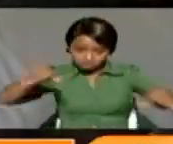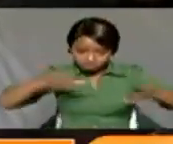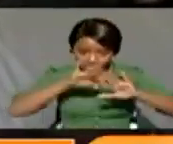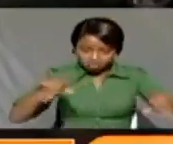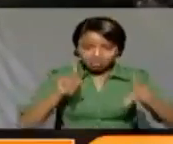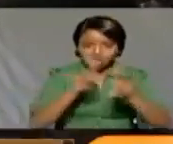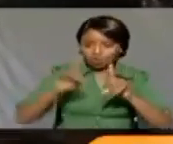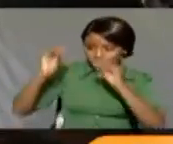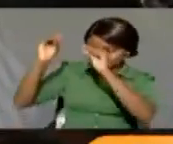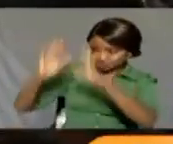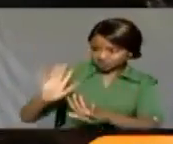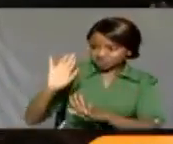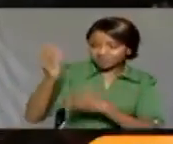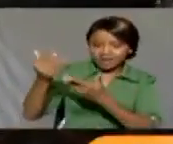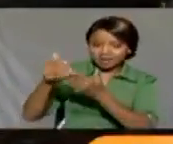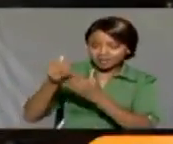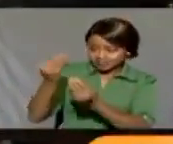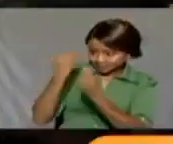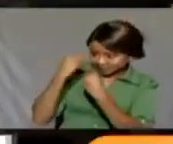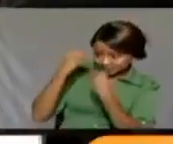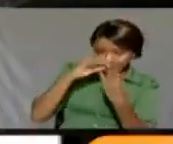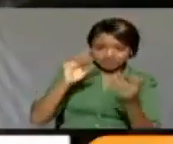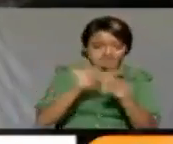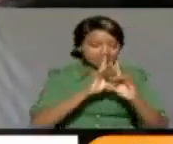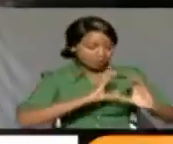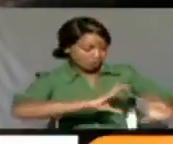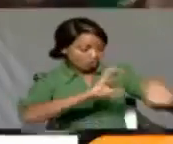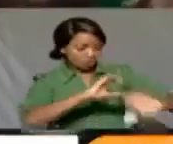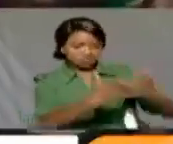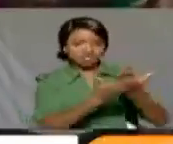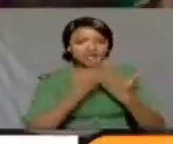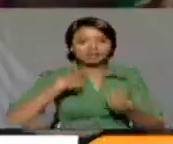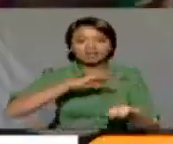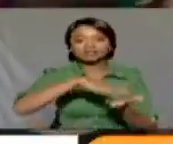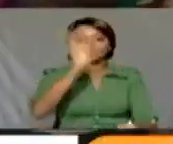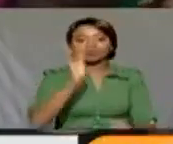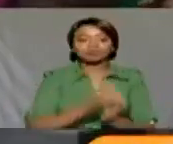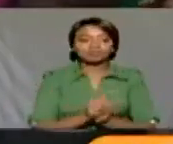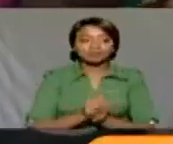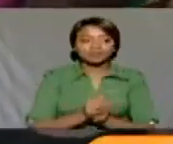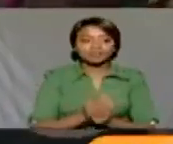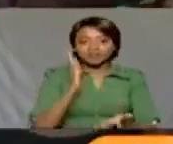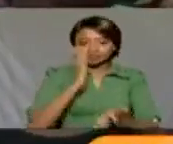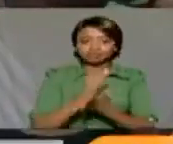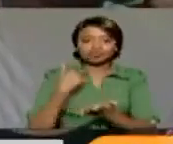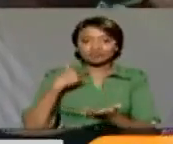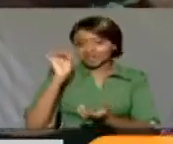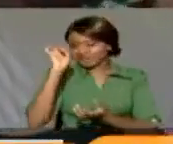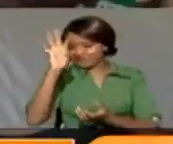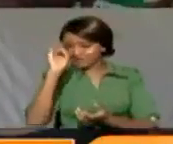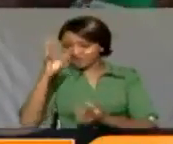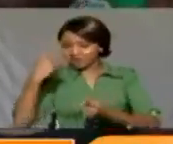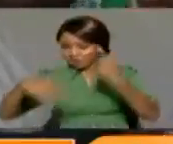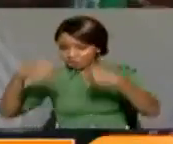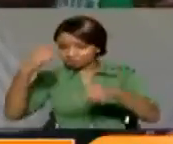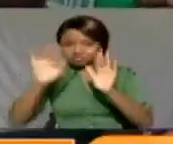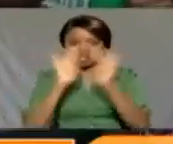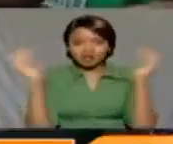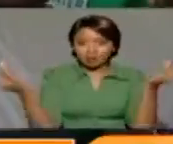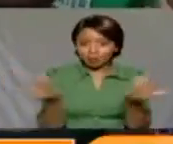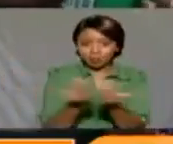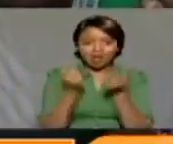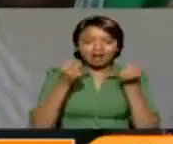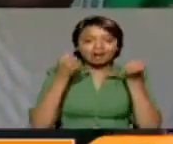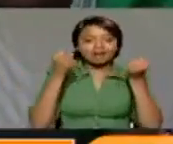who also guide us, and the coaches also help us more. I want to compete in like a World Cup of